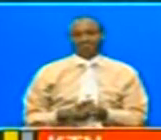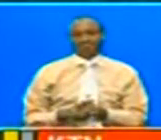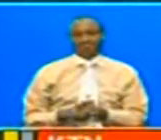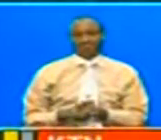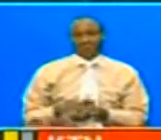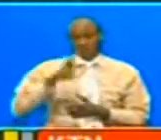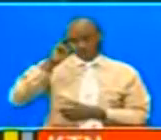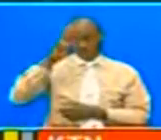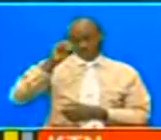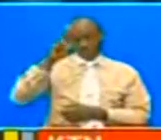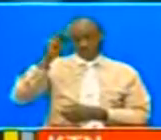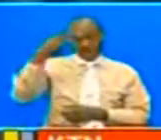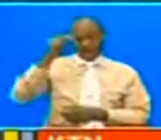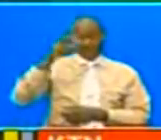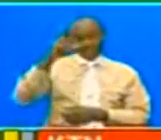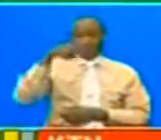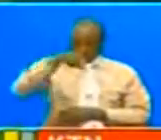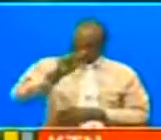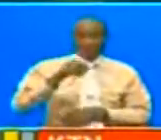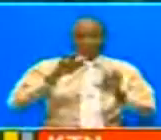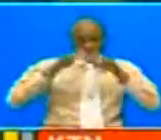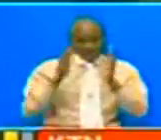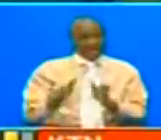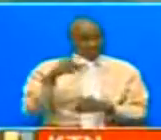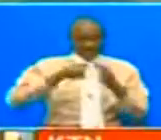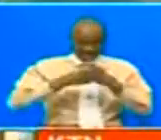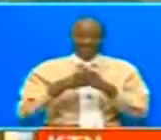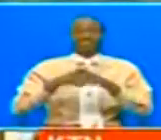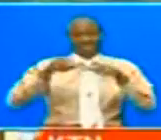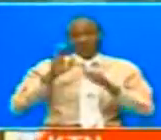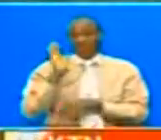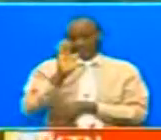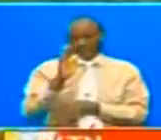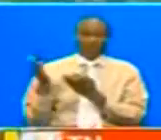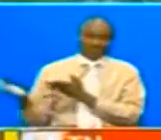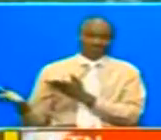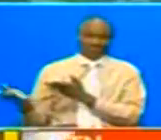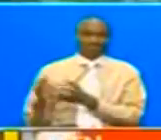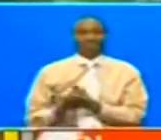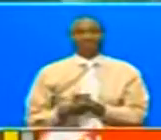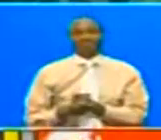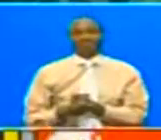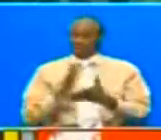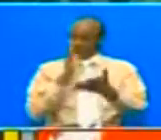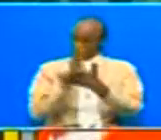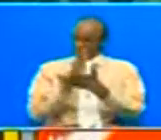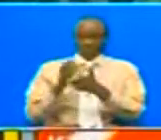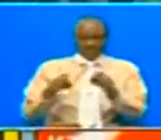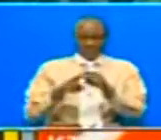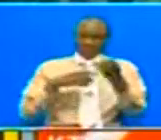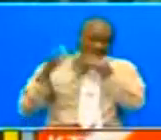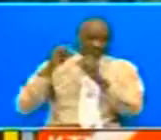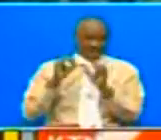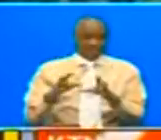Muhammad Ibrahim ni mmoja wa kulima walioanzisha shamba hili. Faida kwa wakati, kusema kweli, sio kama zamani